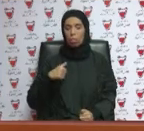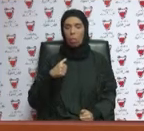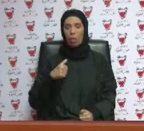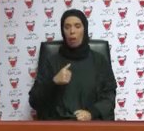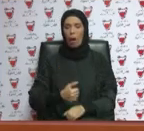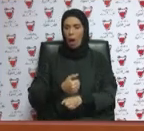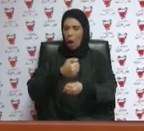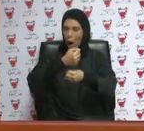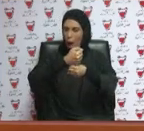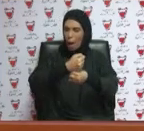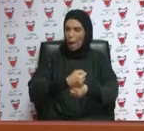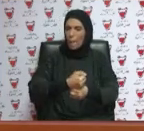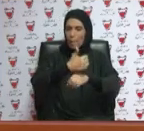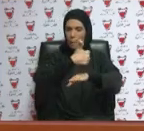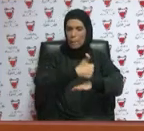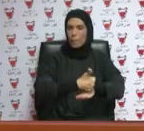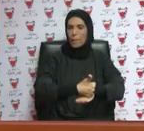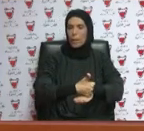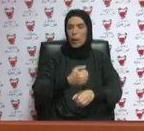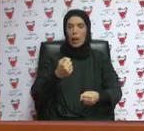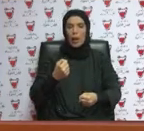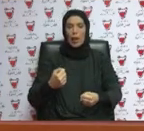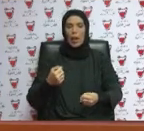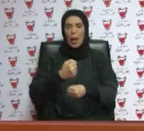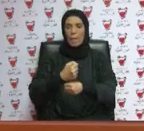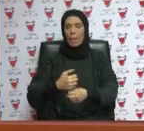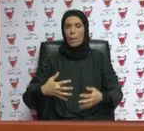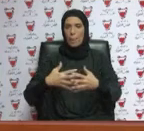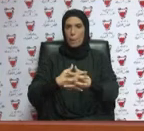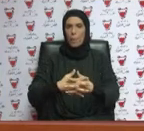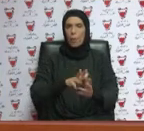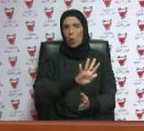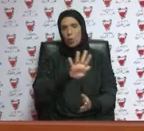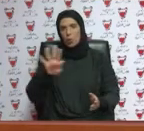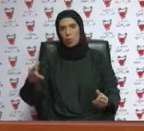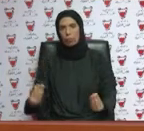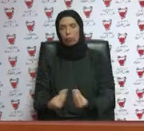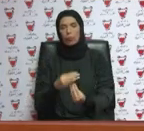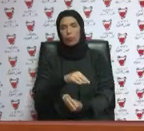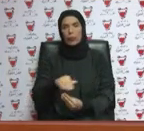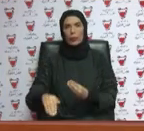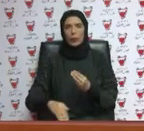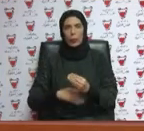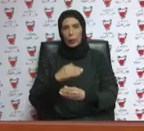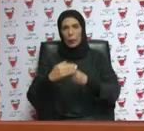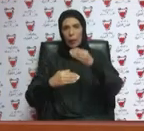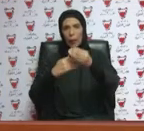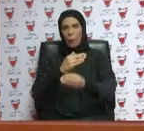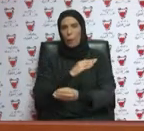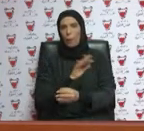الركيزة الأساسية للعمل المشترك بين مختلف الشعوب والدول لبناء مجتمعات